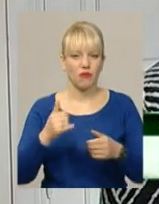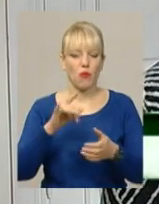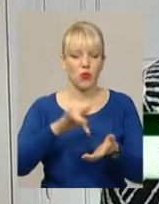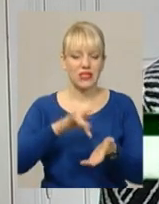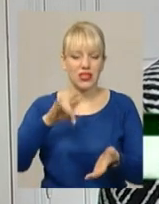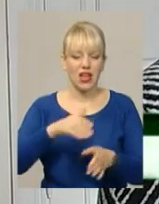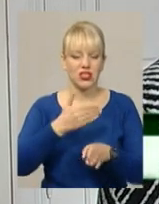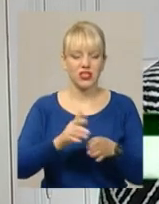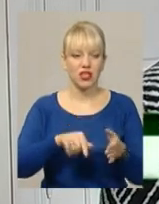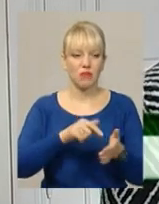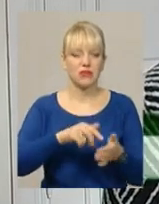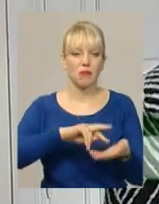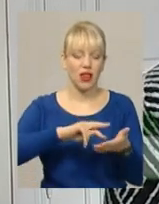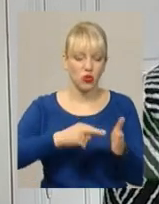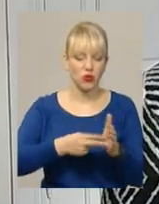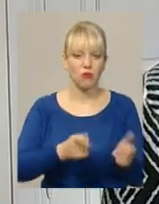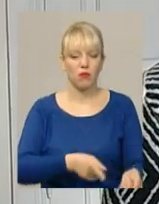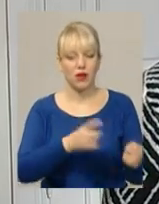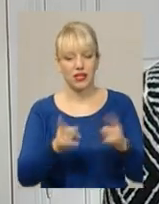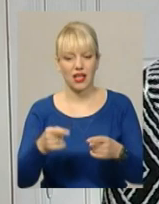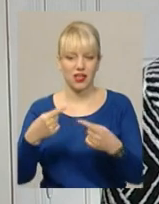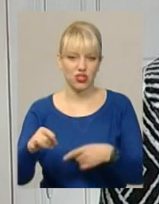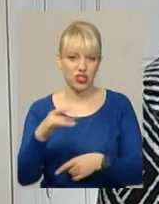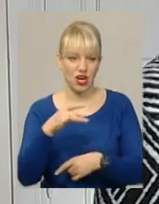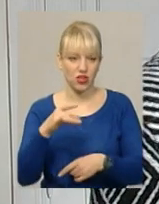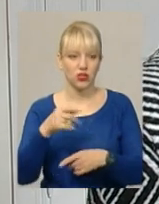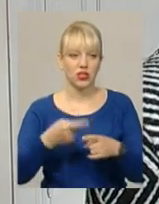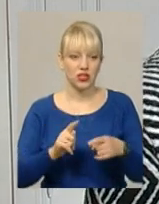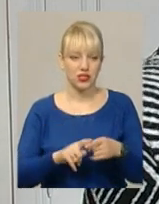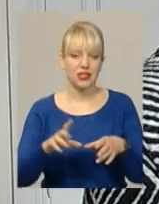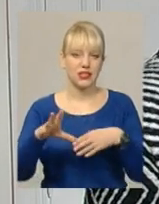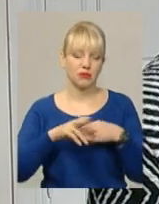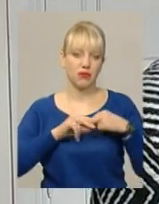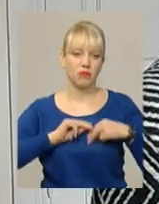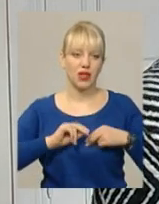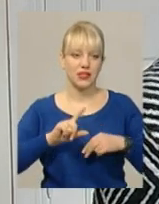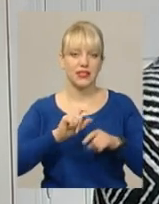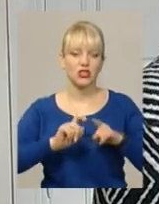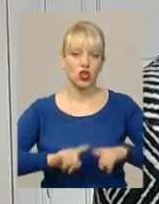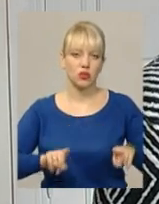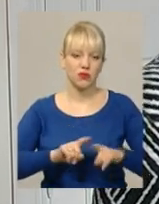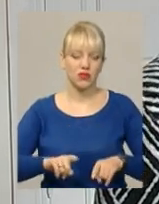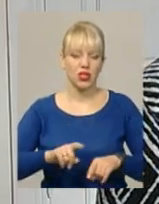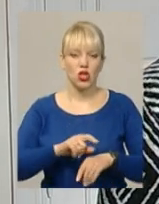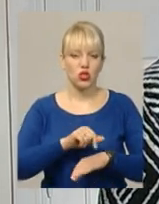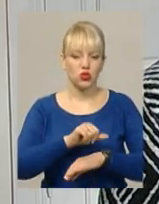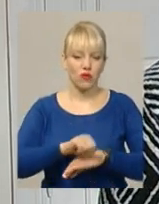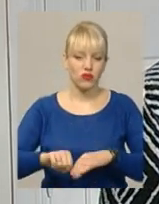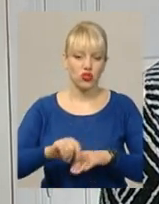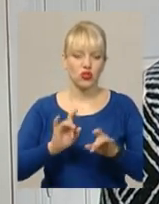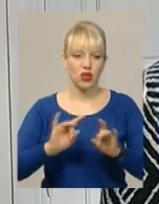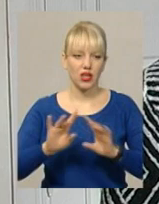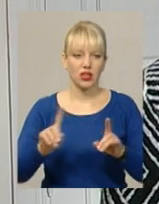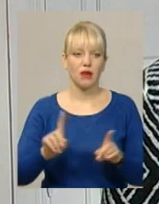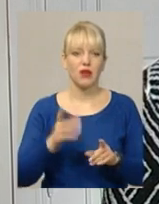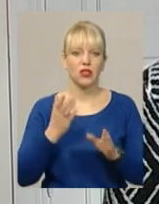плануємо перенести на інші мікрорайони, але це у співпраці з розповсюджувачами зовнішньої реклами, що вони дозволили,